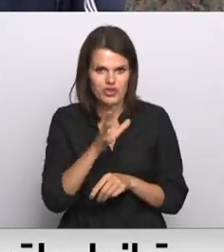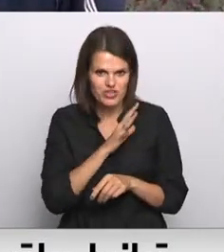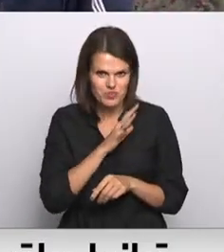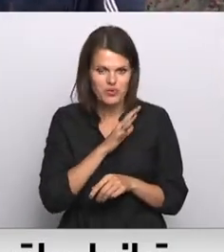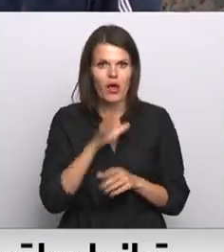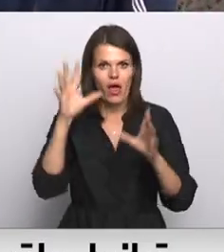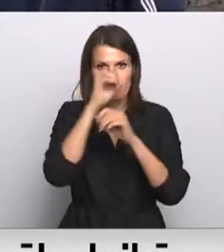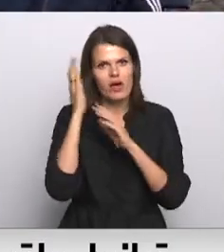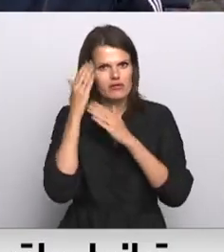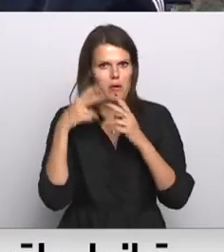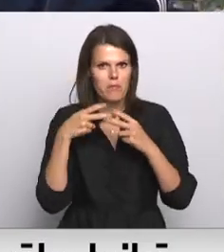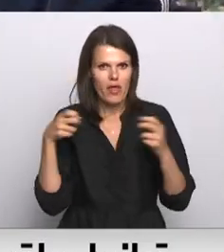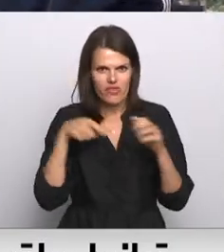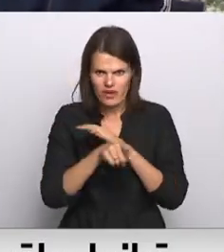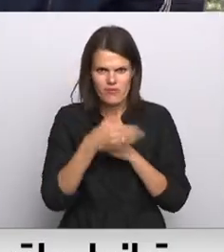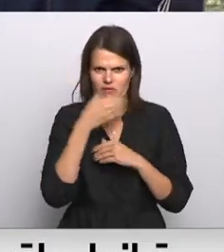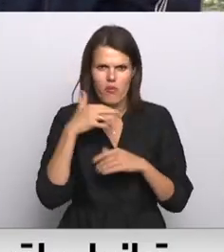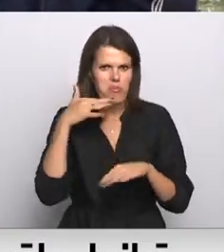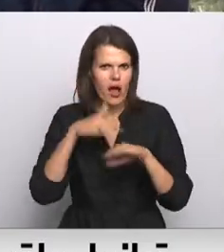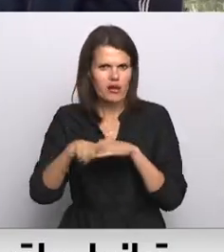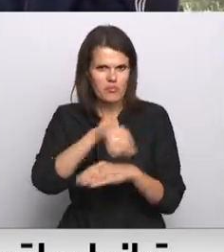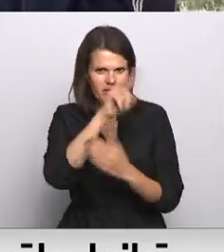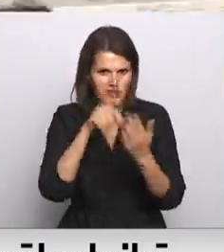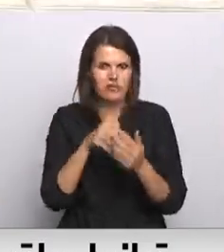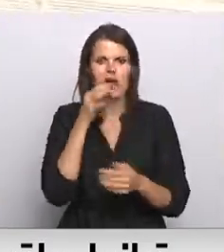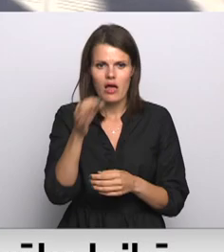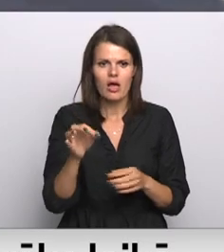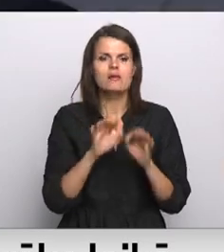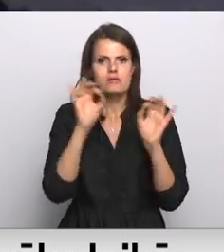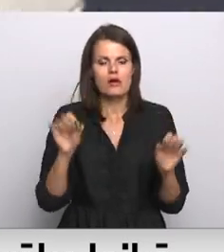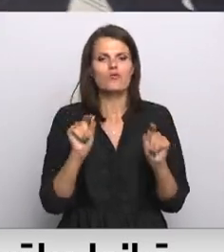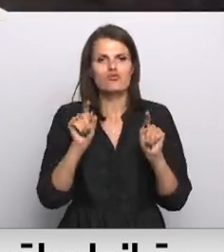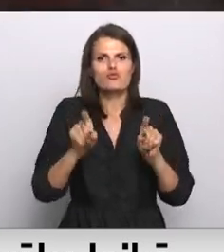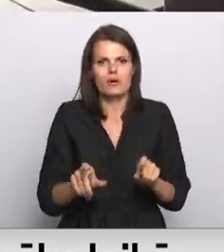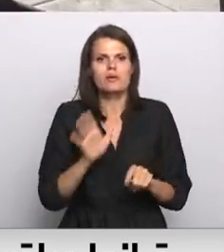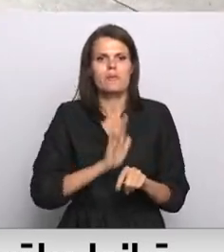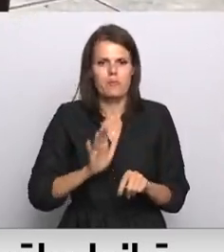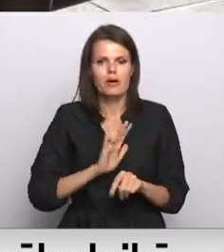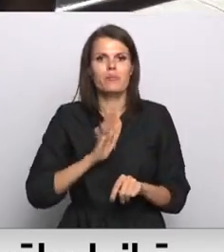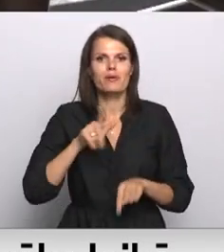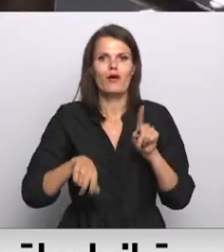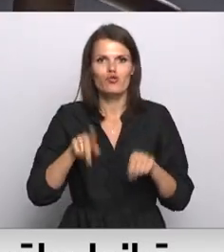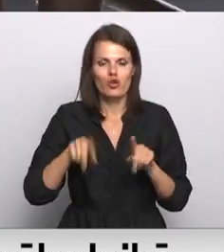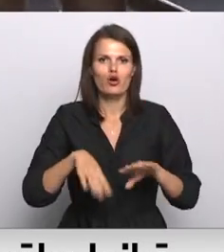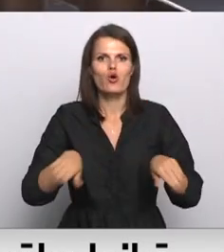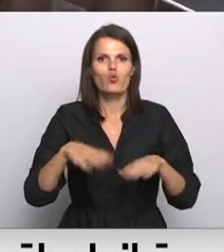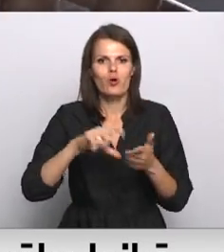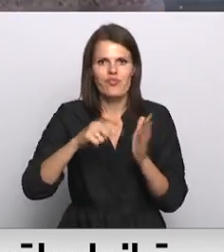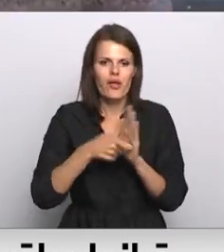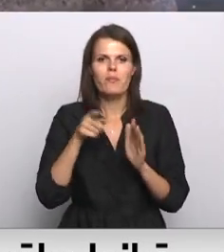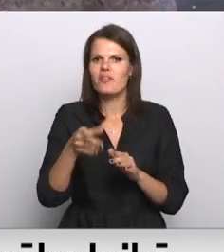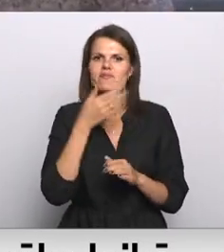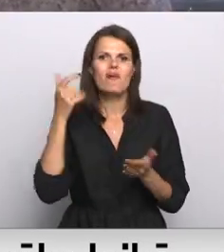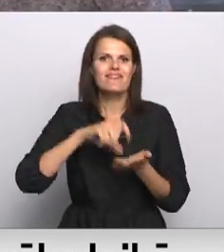nav pārpildīta, tur visiem bija vietas? Nu, tai pirmā brīdī, protams, viņš cilvēkiem bija jāpasēd. Gaitenī bija arī tur tādas tukšas telpas, kas nav kā istabiņas, kur